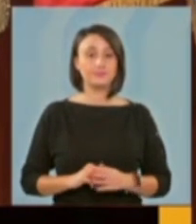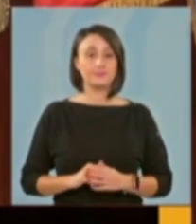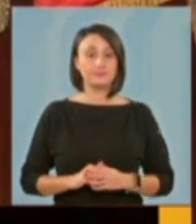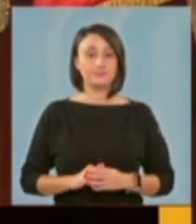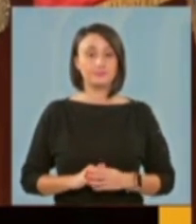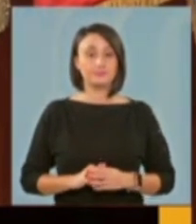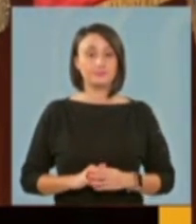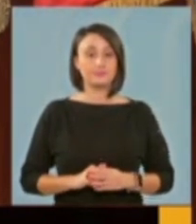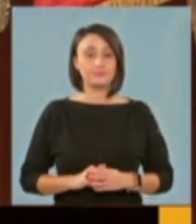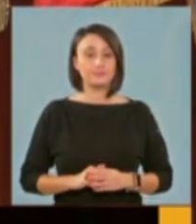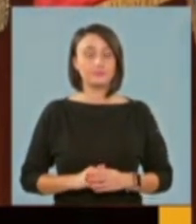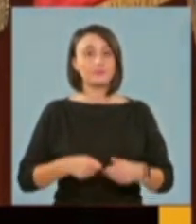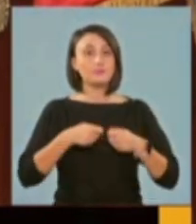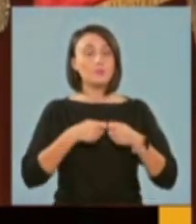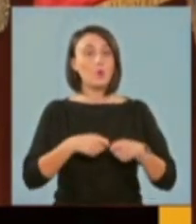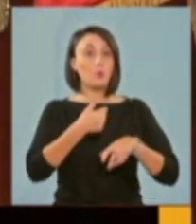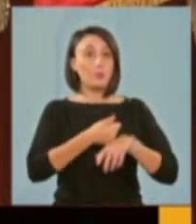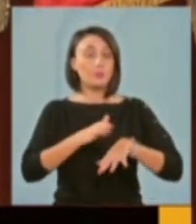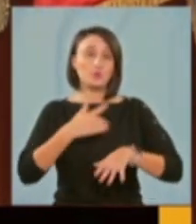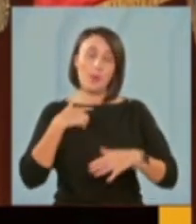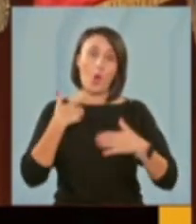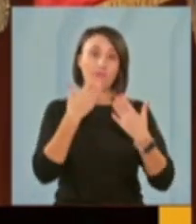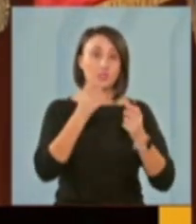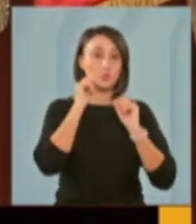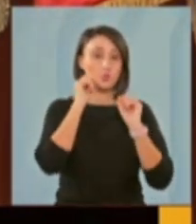Domnul premier mi-a oferit o